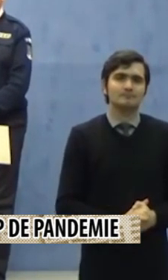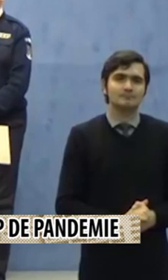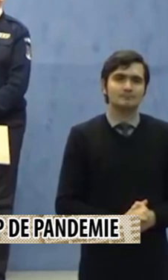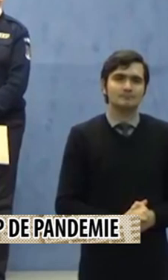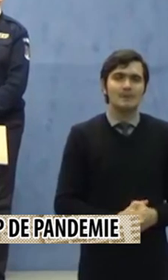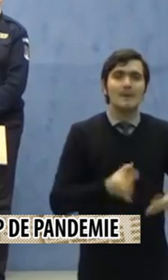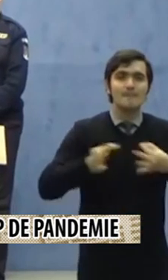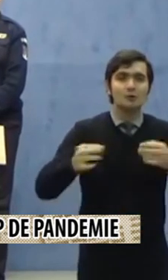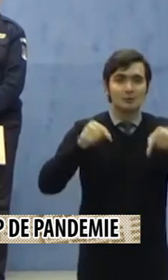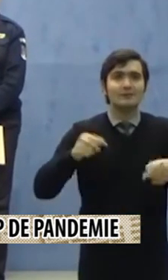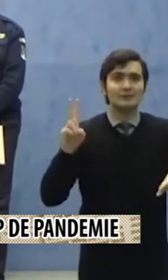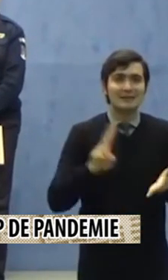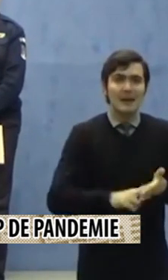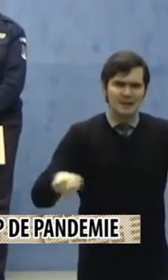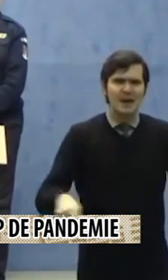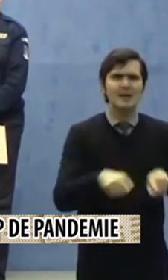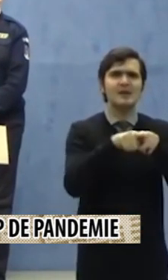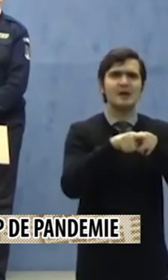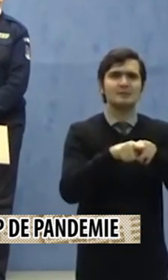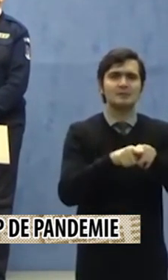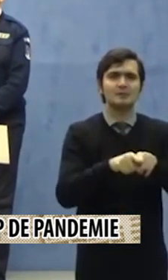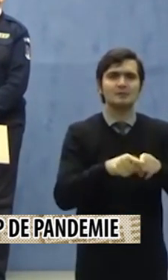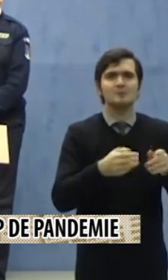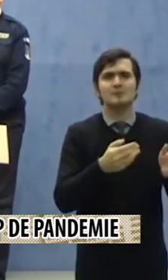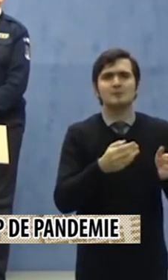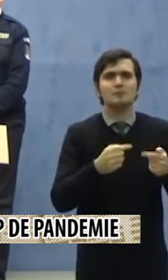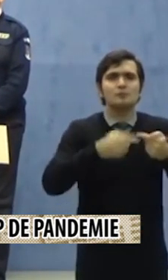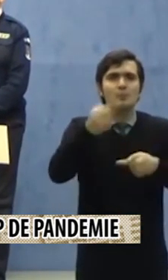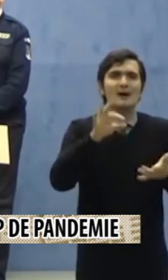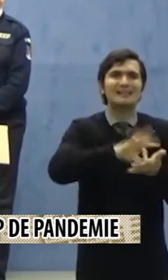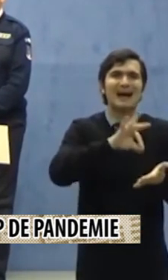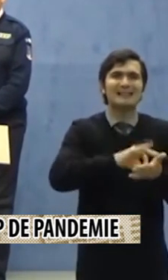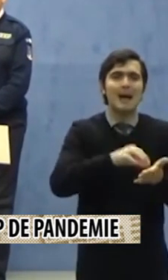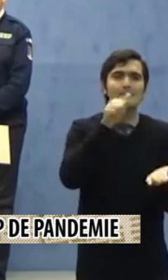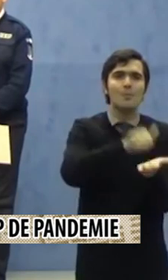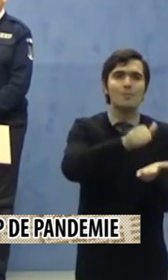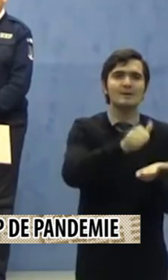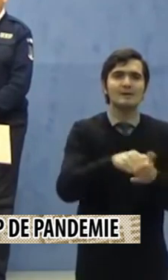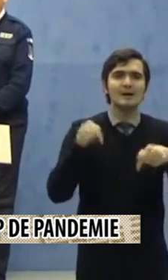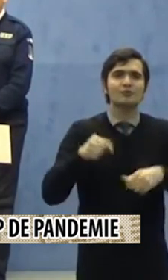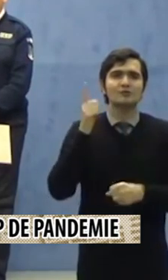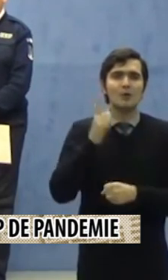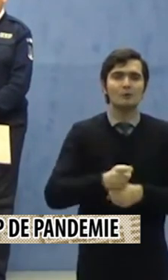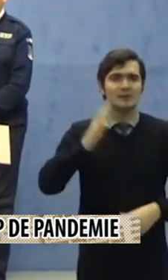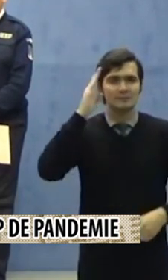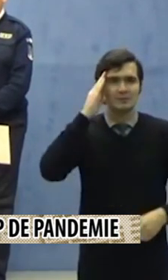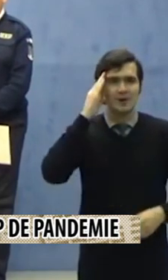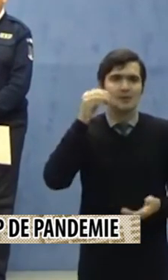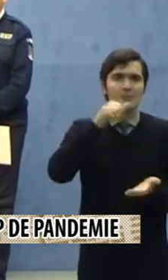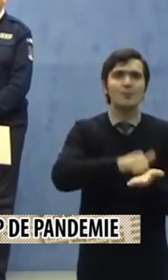Măsurile se aplică imediat cu data publicării prezentei ordonanțe militare în